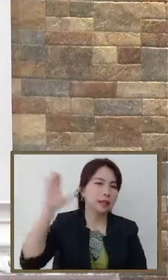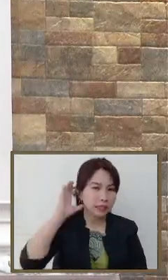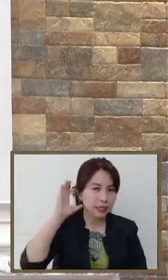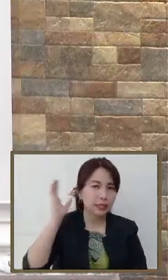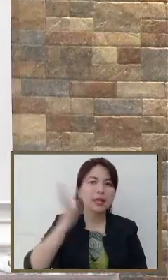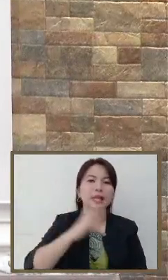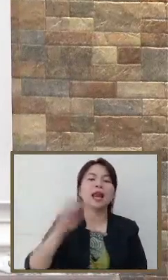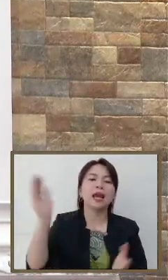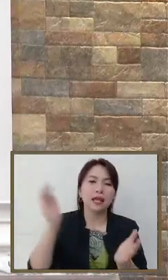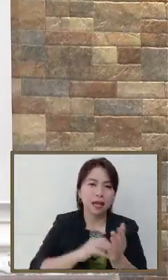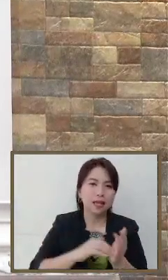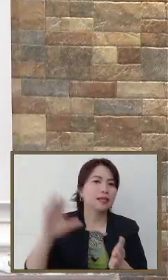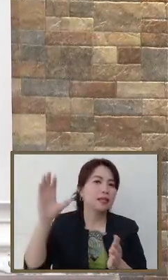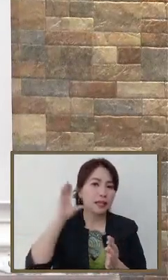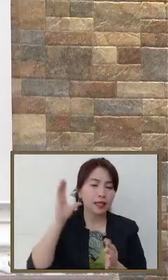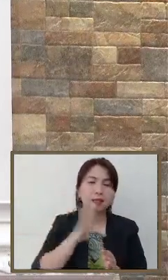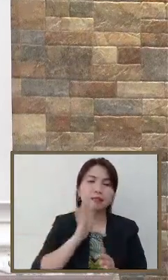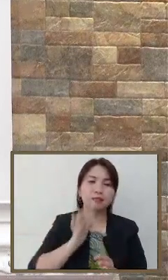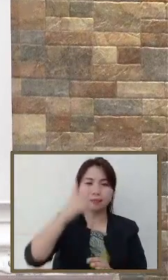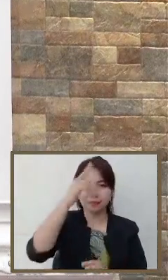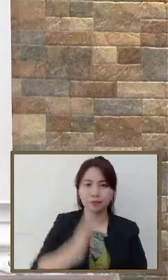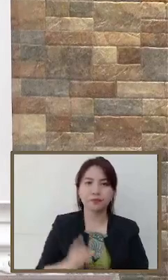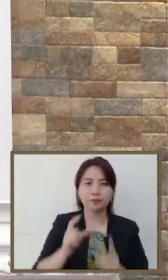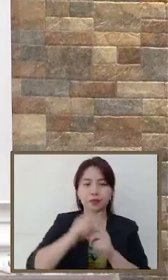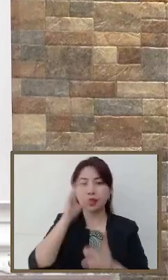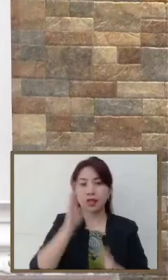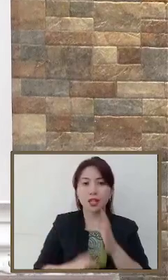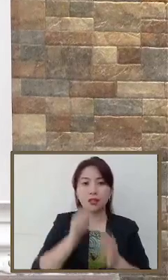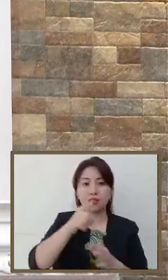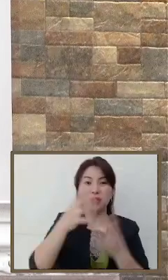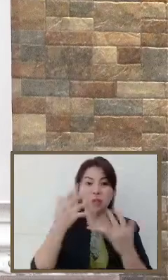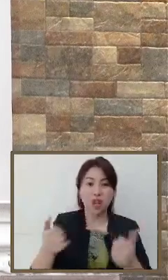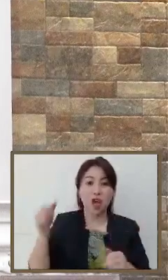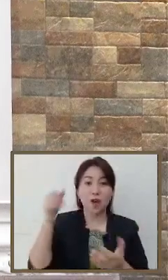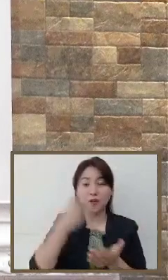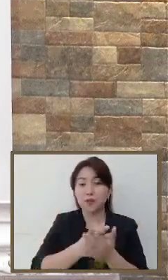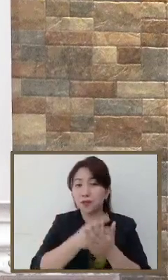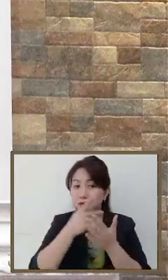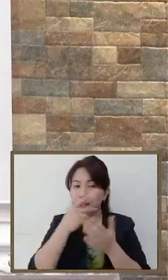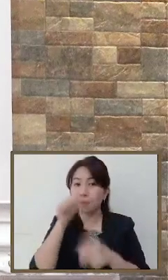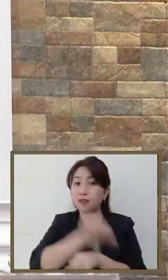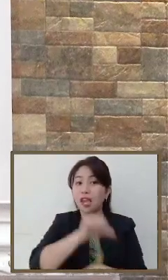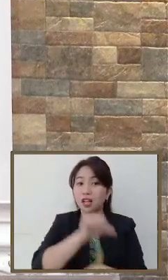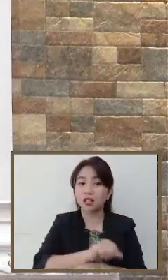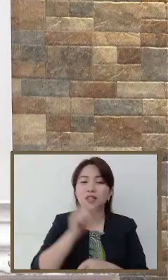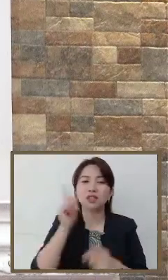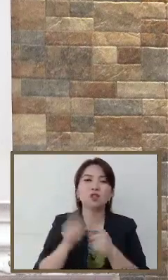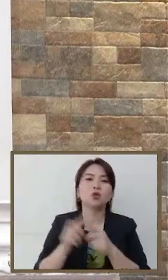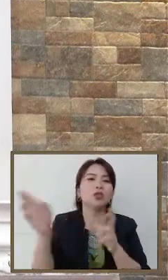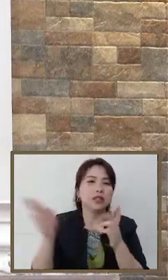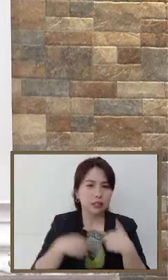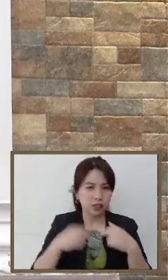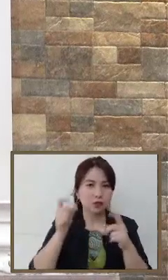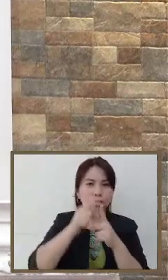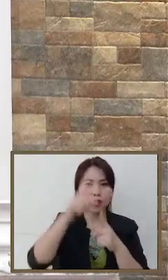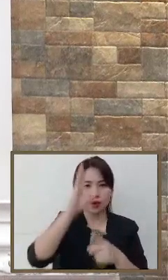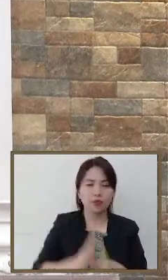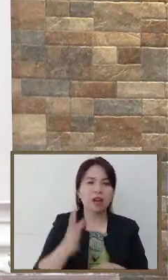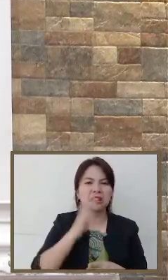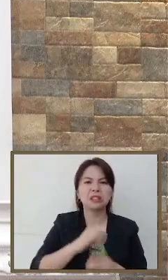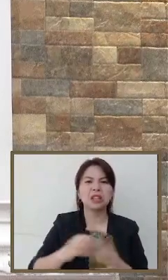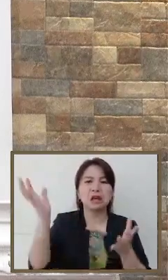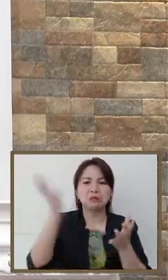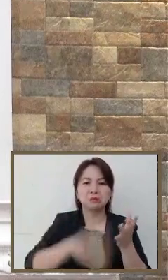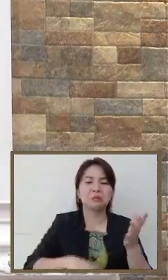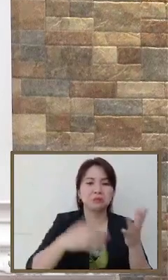of pag sumablay ka na sa pakikinig na salita ng Diyos melon na rin ang pananampalataya mo sa Diyos at How